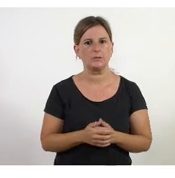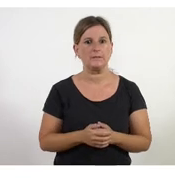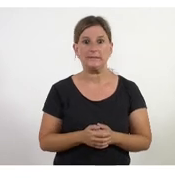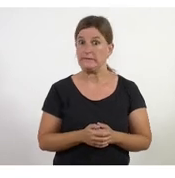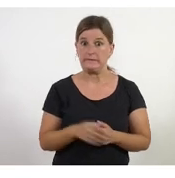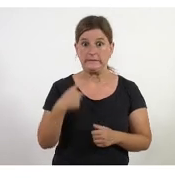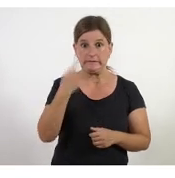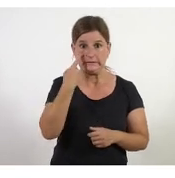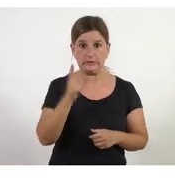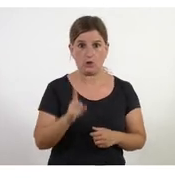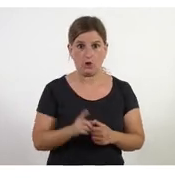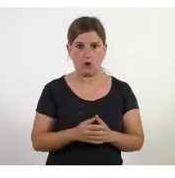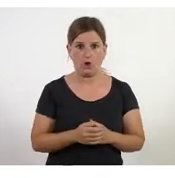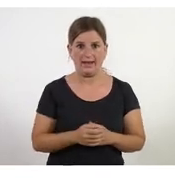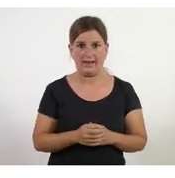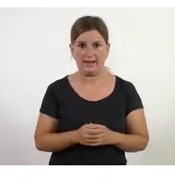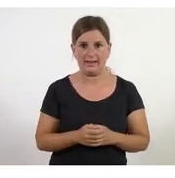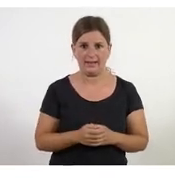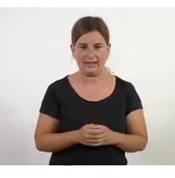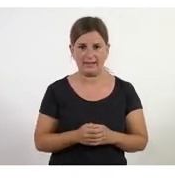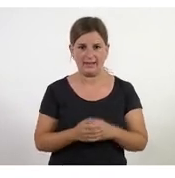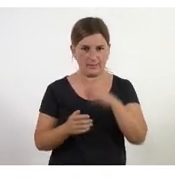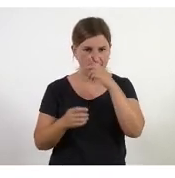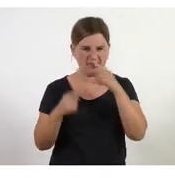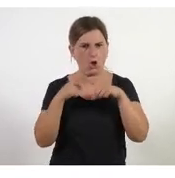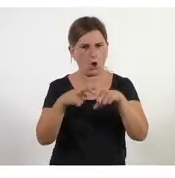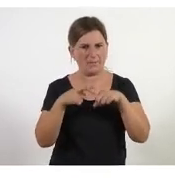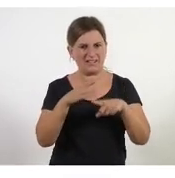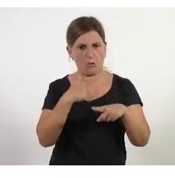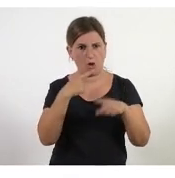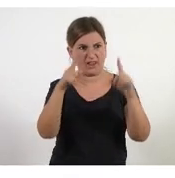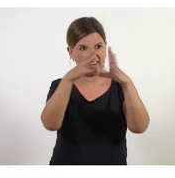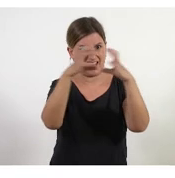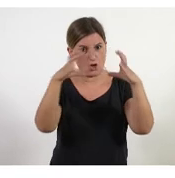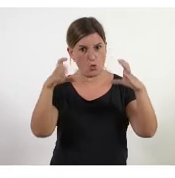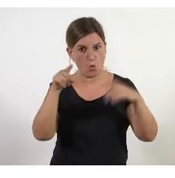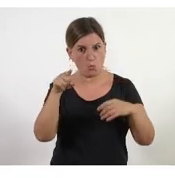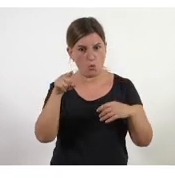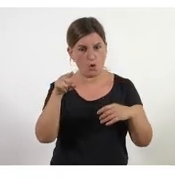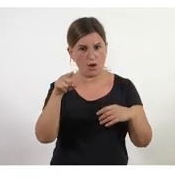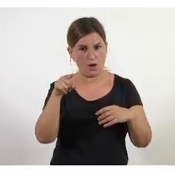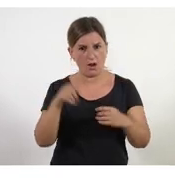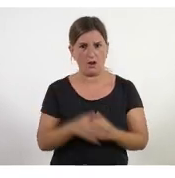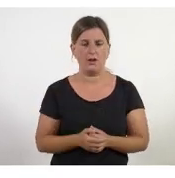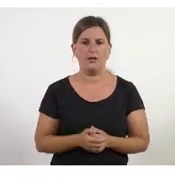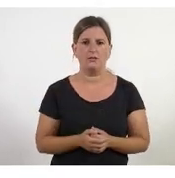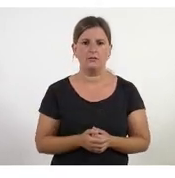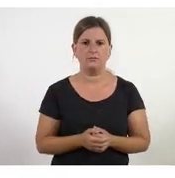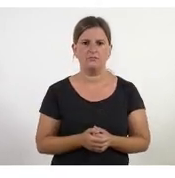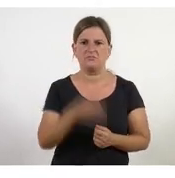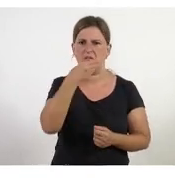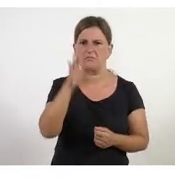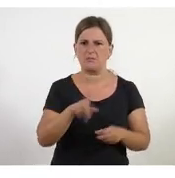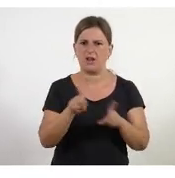Doncs no la coneixia. Quan diem de compartir, ens referim a arxius al núvol? Diria que és per fer